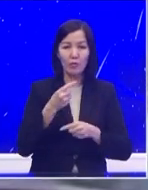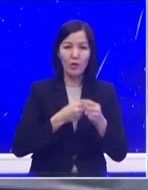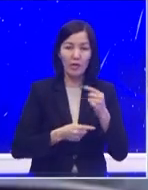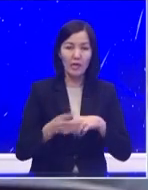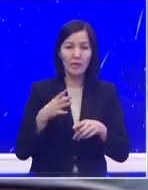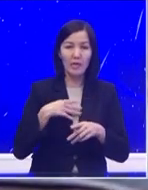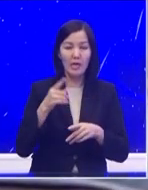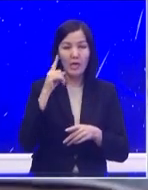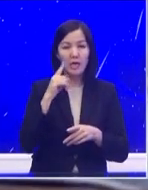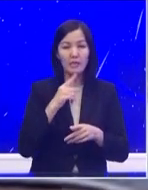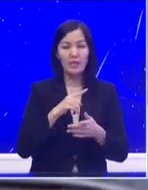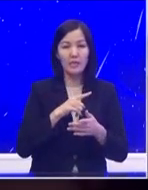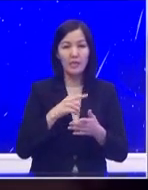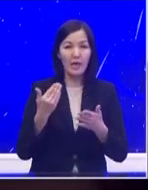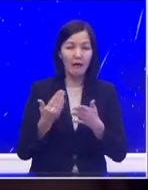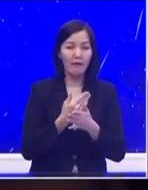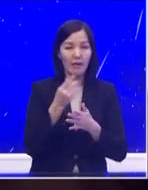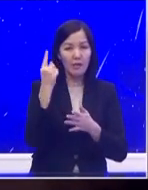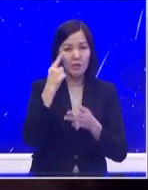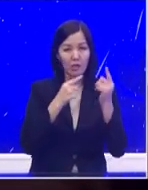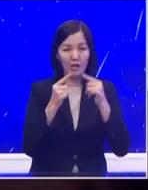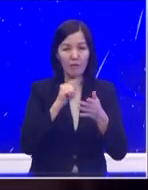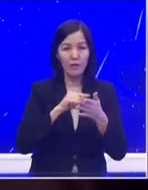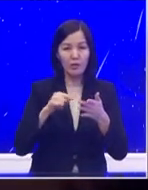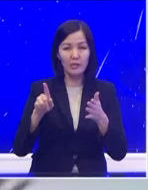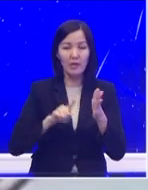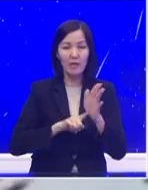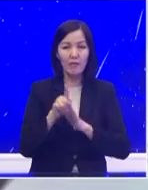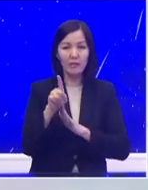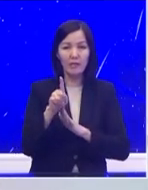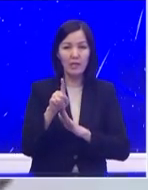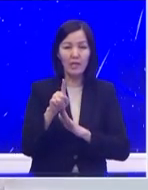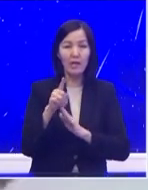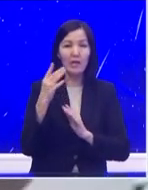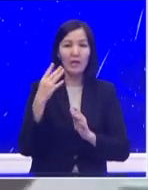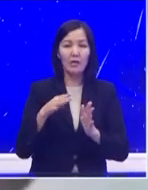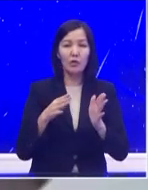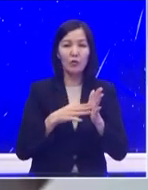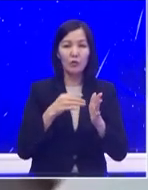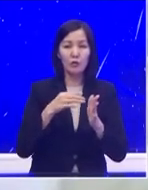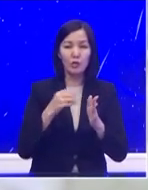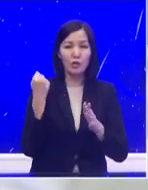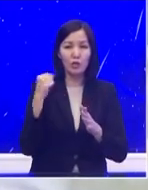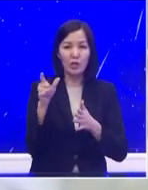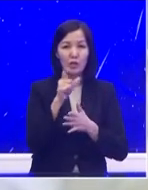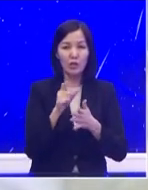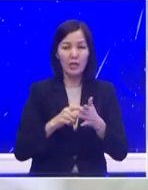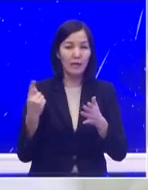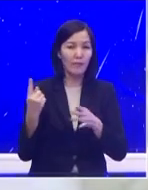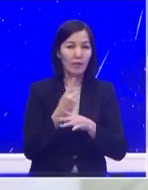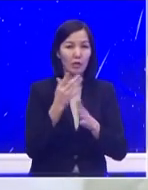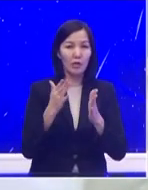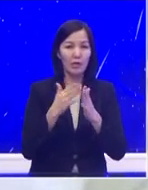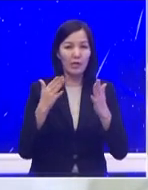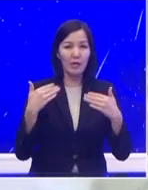соң қылғаламын жанына қайта серік етеді. 1949 жылы «Жеңіс жырлары» атты тұңғыш жыр жинағы жарық көрді. Өзінің адуынды